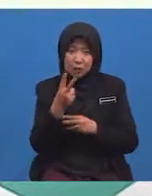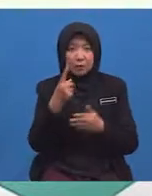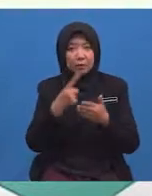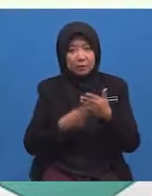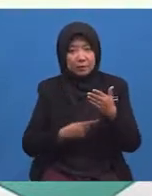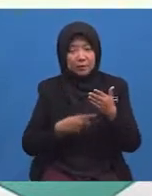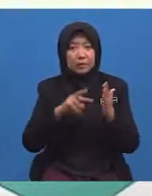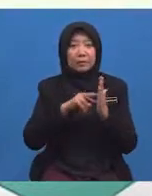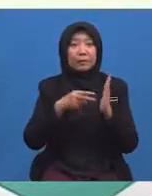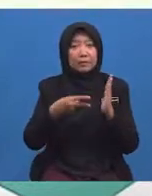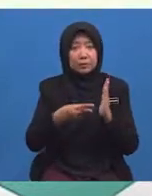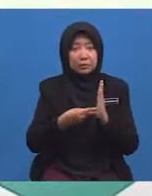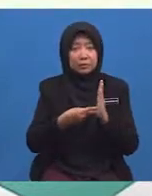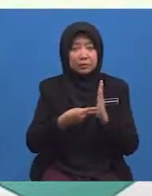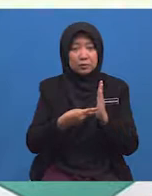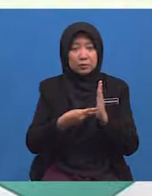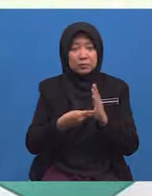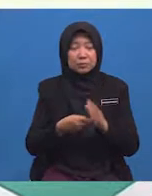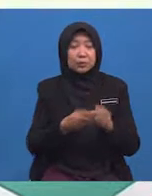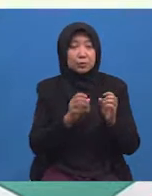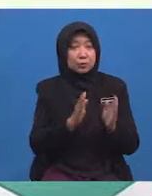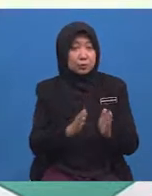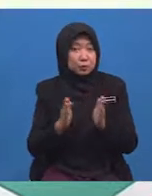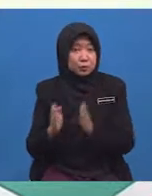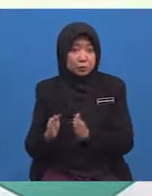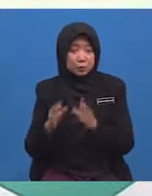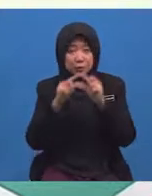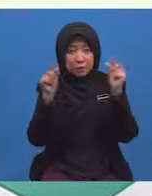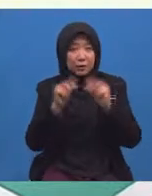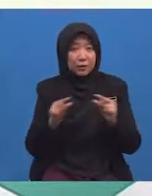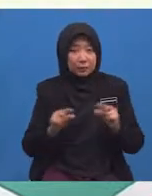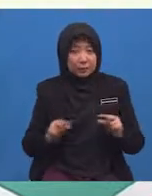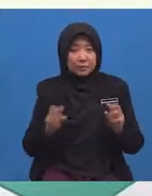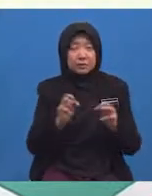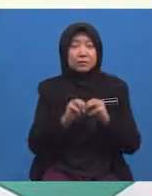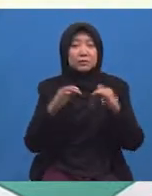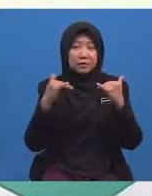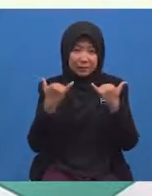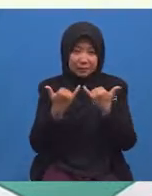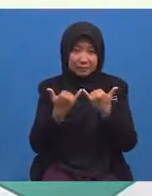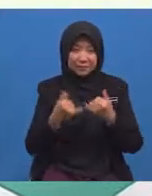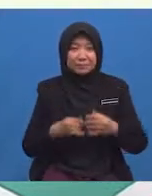yang dimaksudkan dengan susun lapis masyarakat.